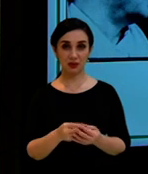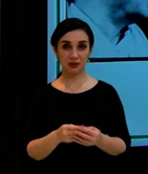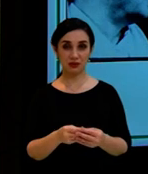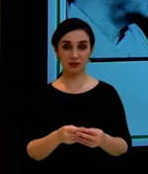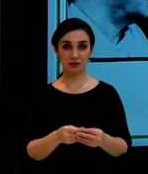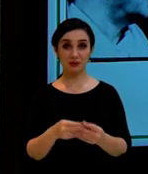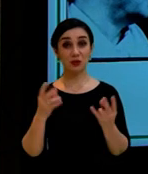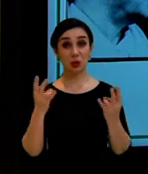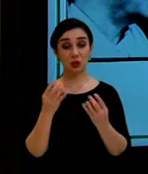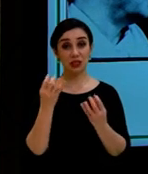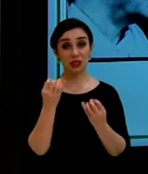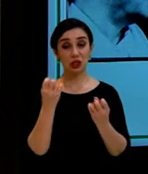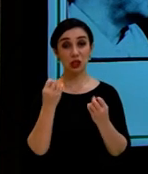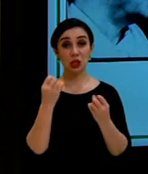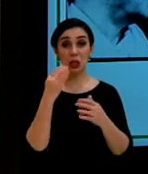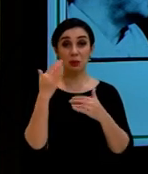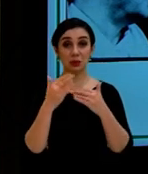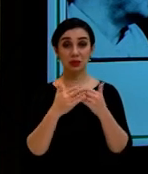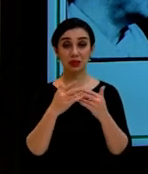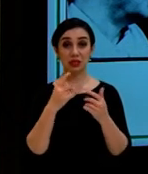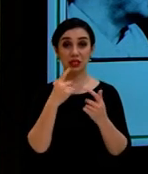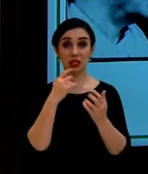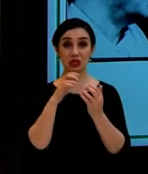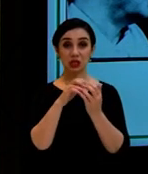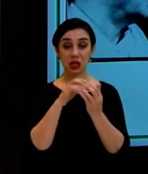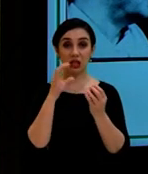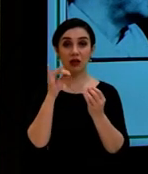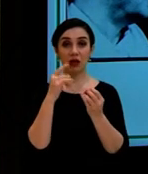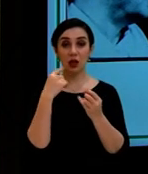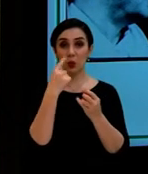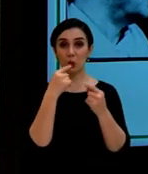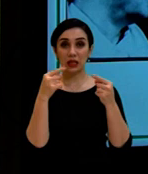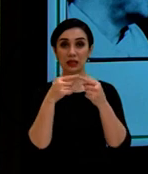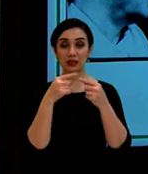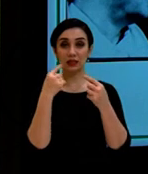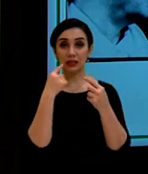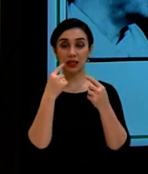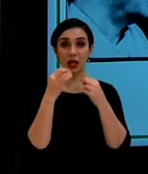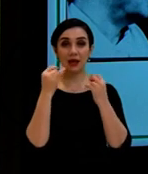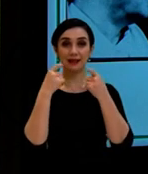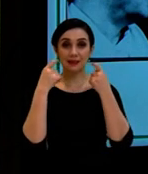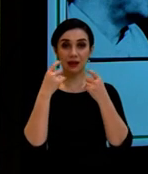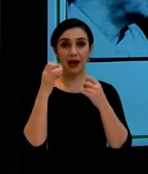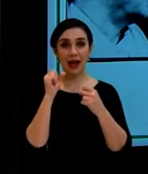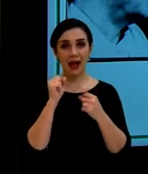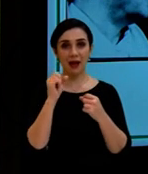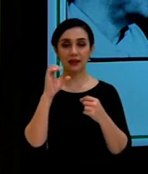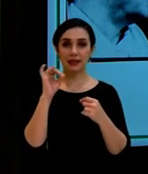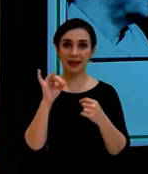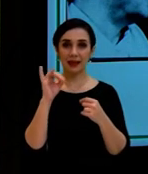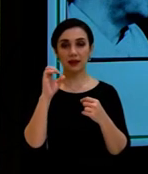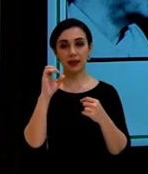нужно еще больше с ближе сблизить челюсти а углы рта оттянуть к ушам а е